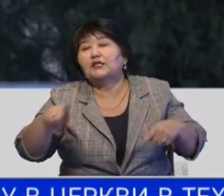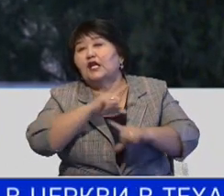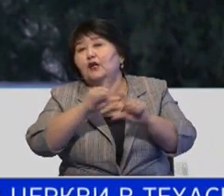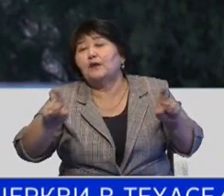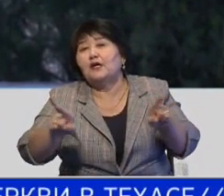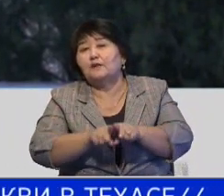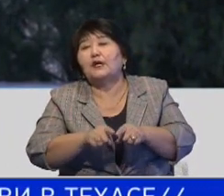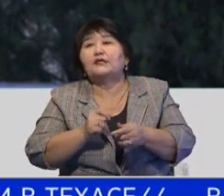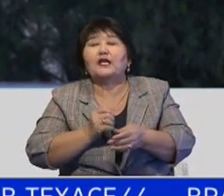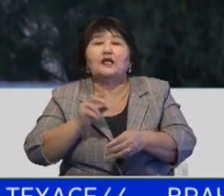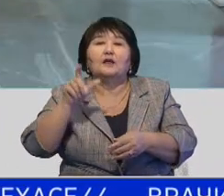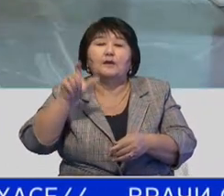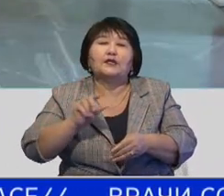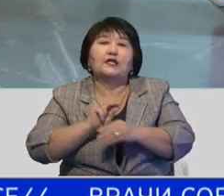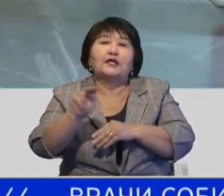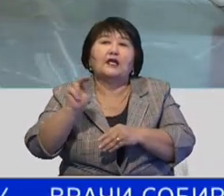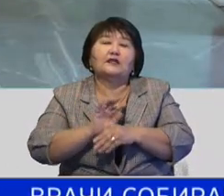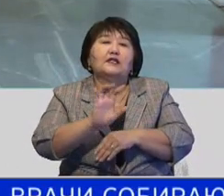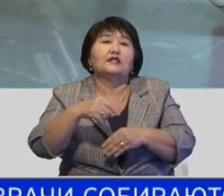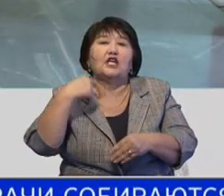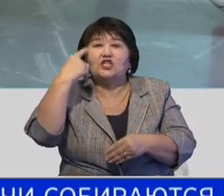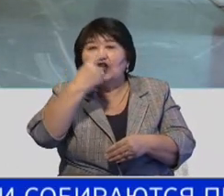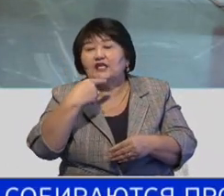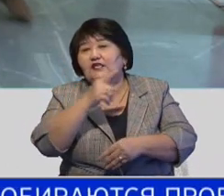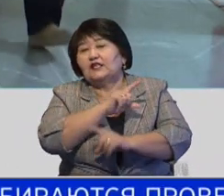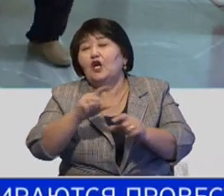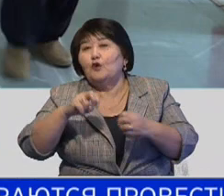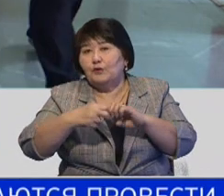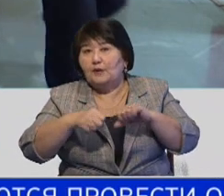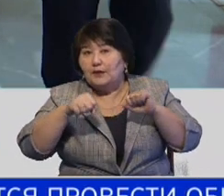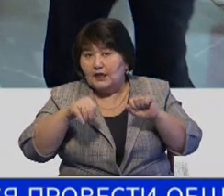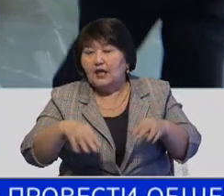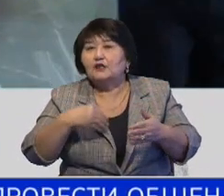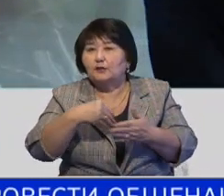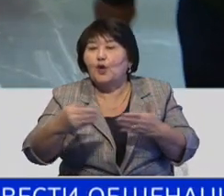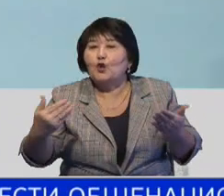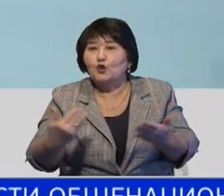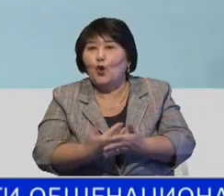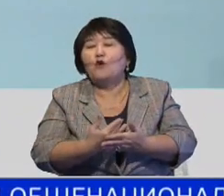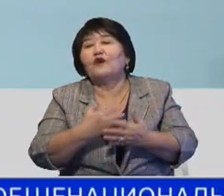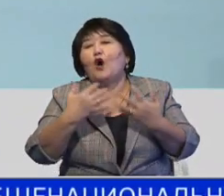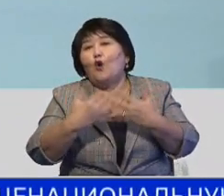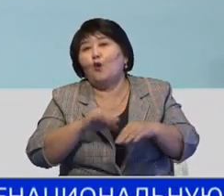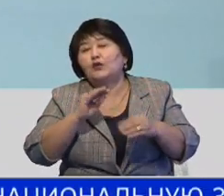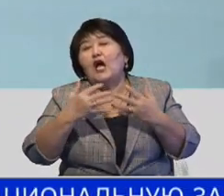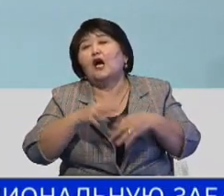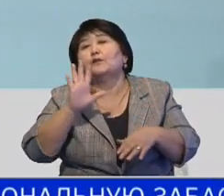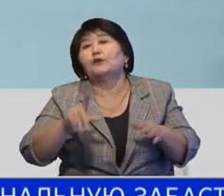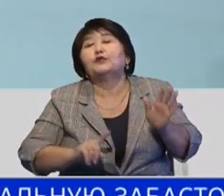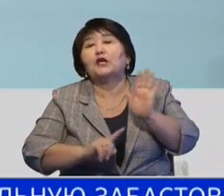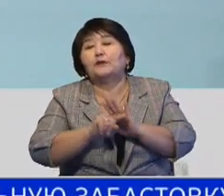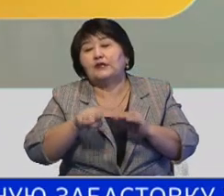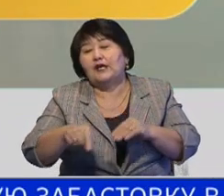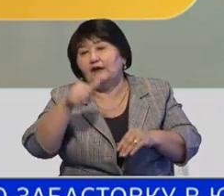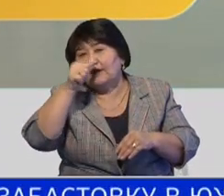больницы пациенты направлялись на обследование в частные клиники проблема решена приобретена новая установка аппарат будет подключён в